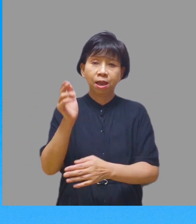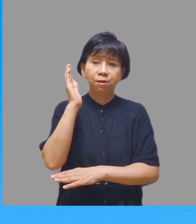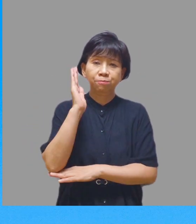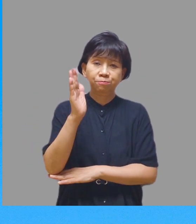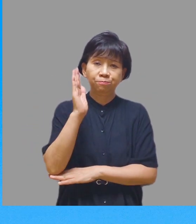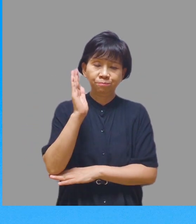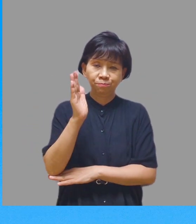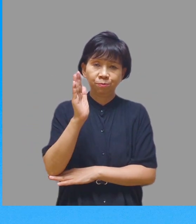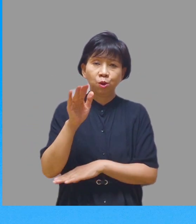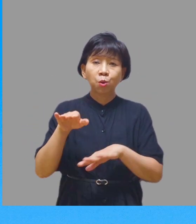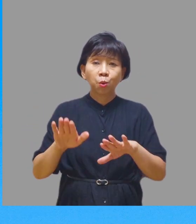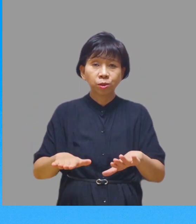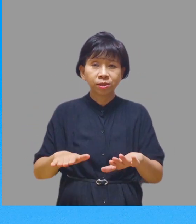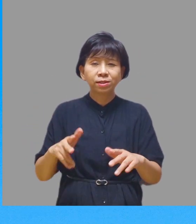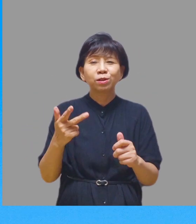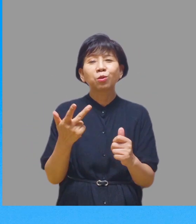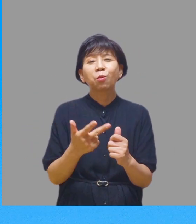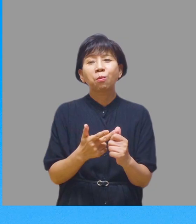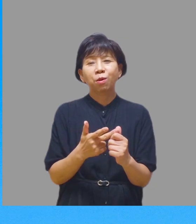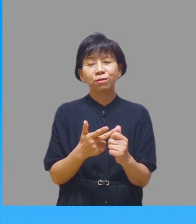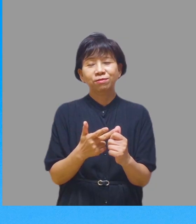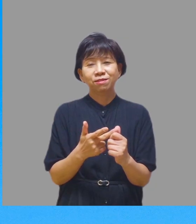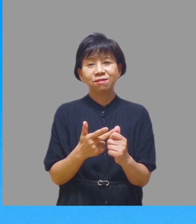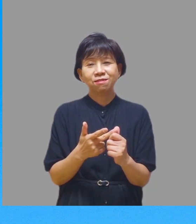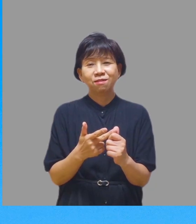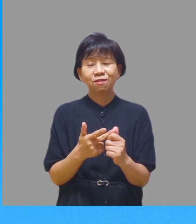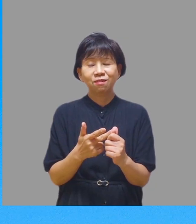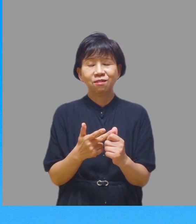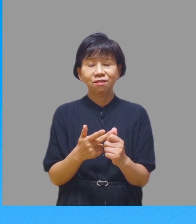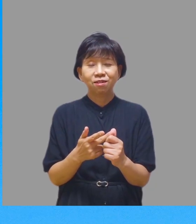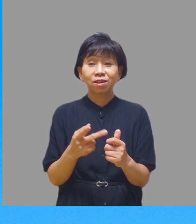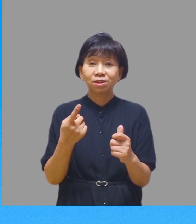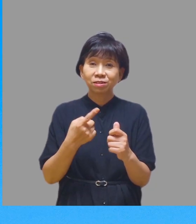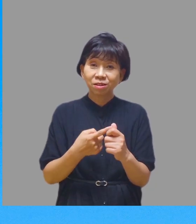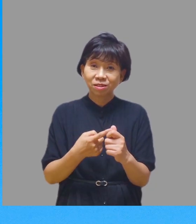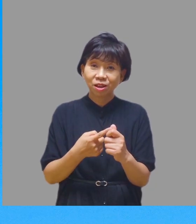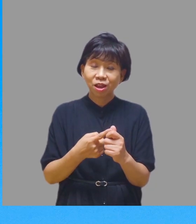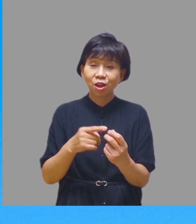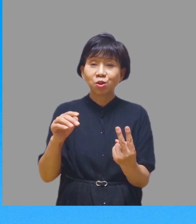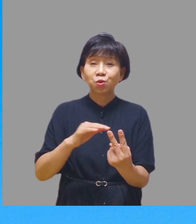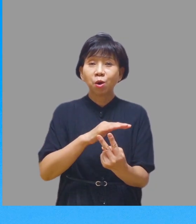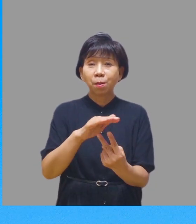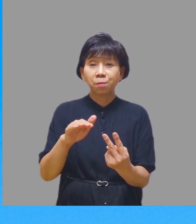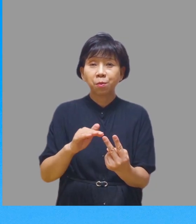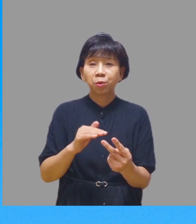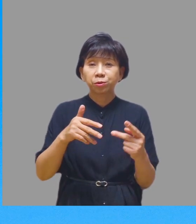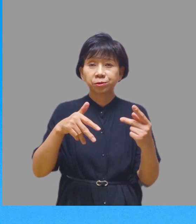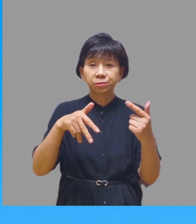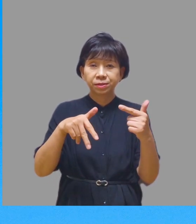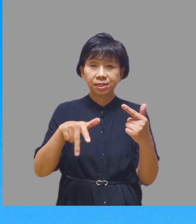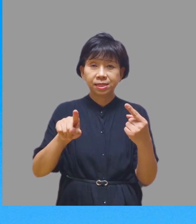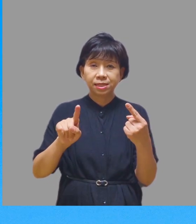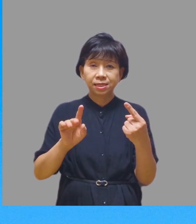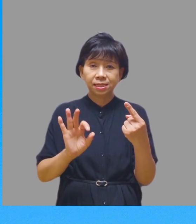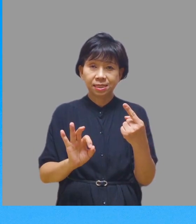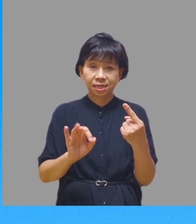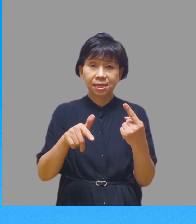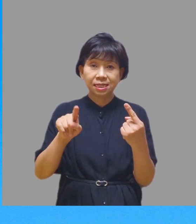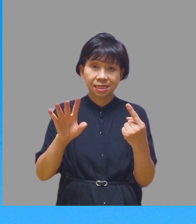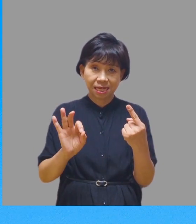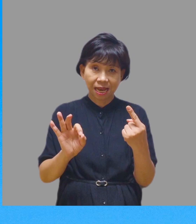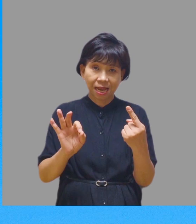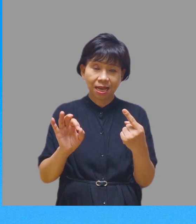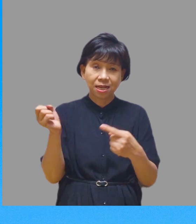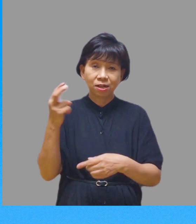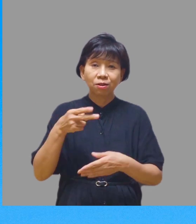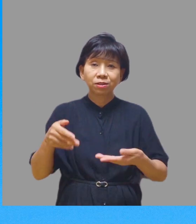오늘이 7주 차이네요. 첫 번째 주에는 요한복음 1장의 말씀을 가지고 거듭남은